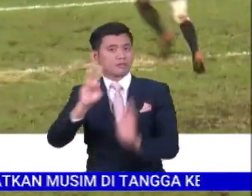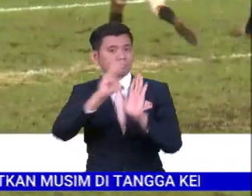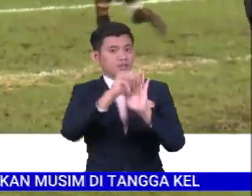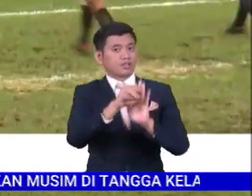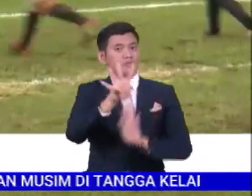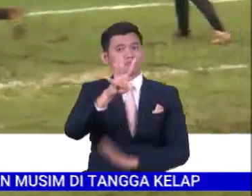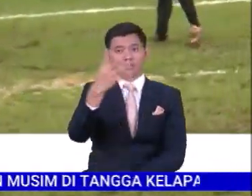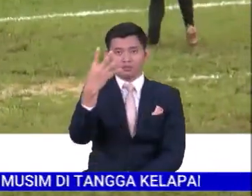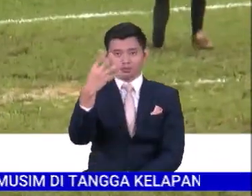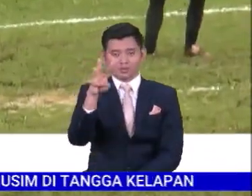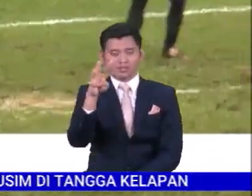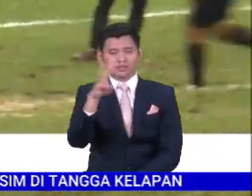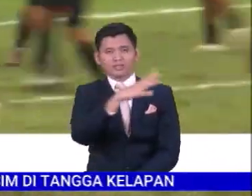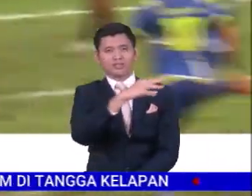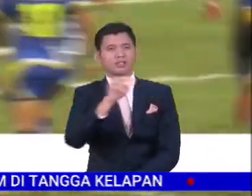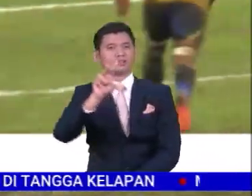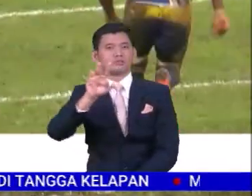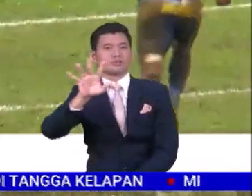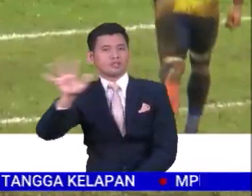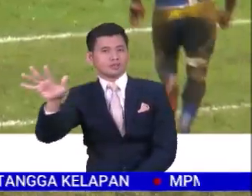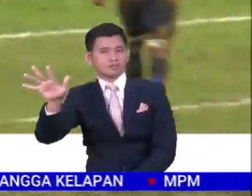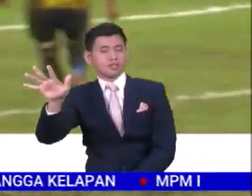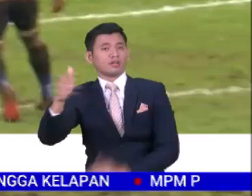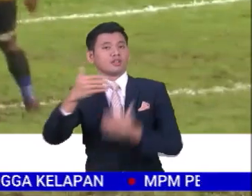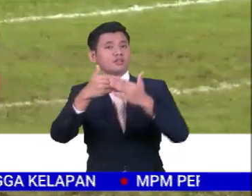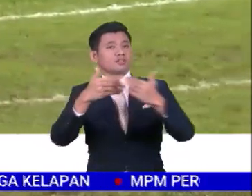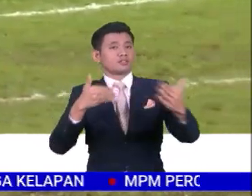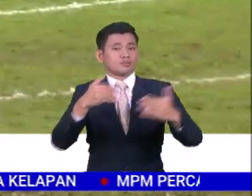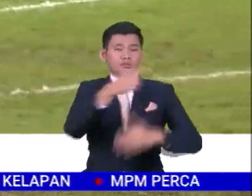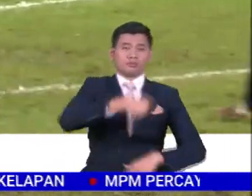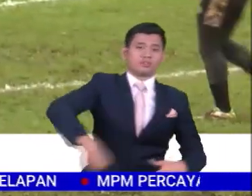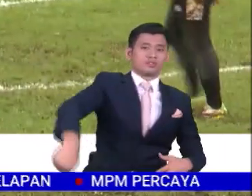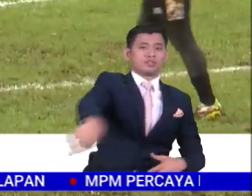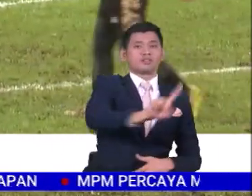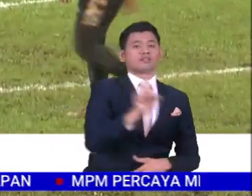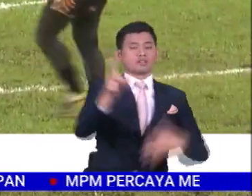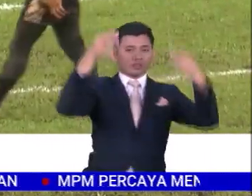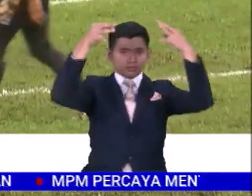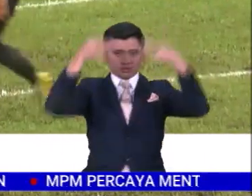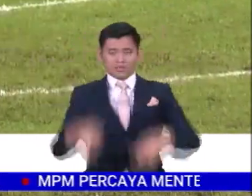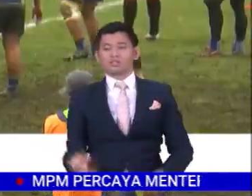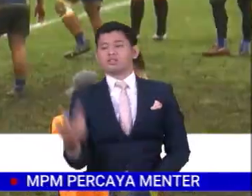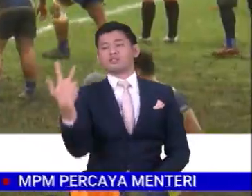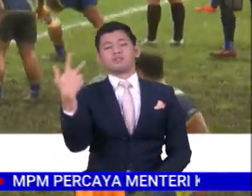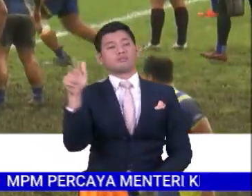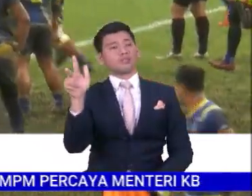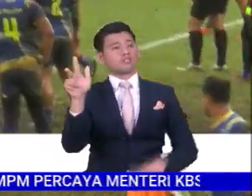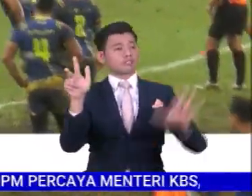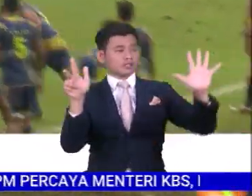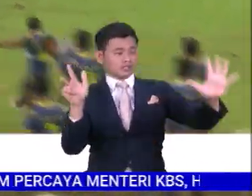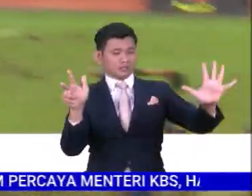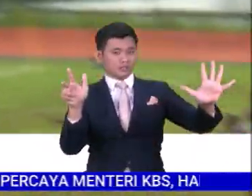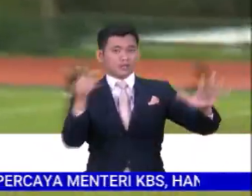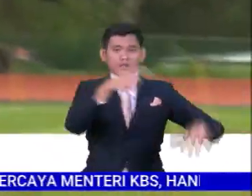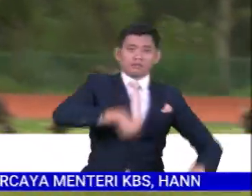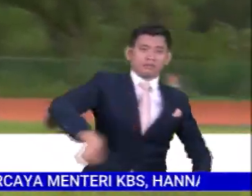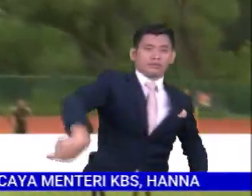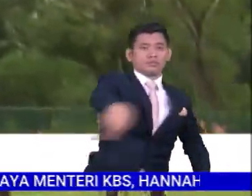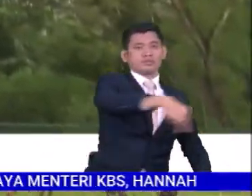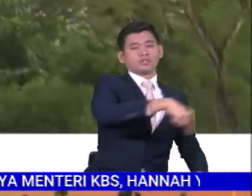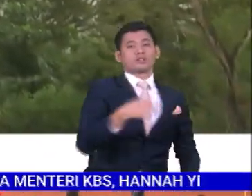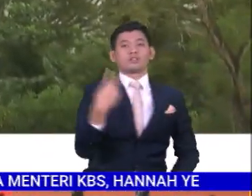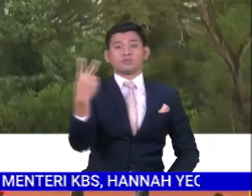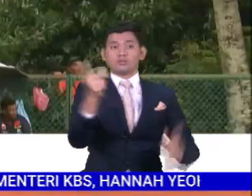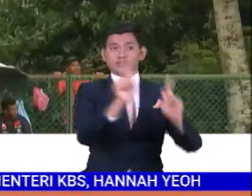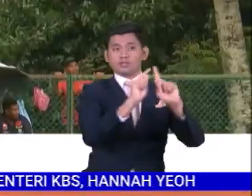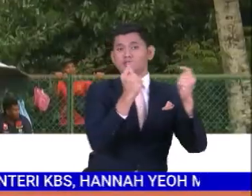minit ke-14 dan ke-25 sebelum menutup babak pertama dengan keputusan 13-5. Babak kedua menyaksikan Terengganu